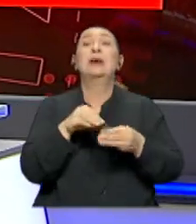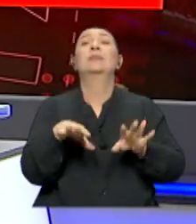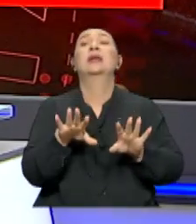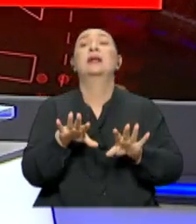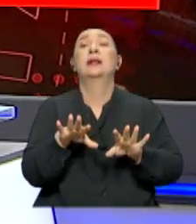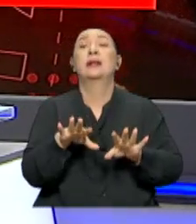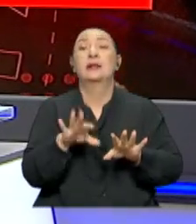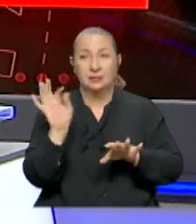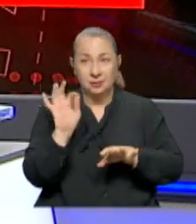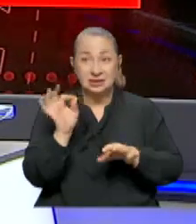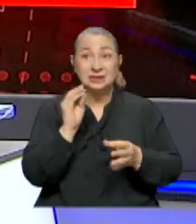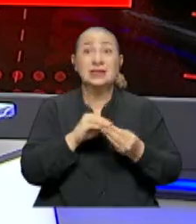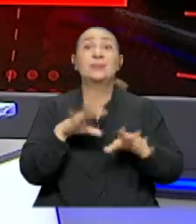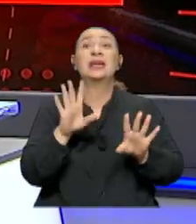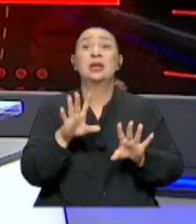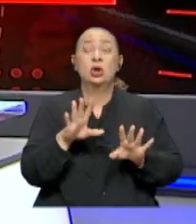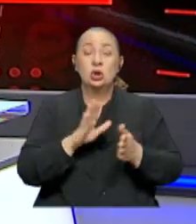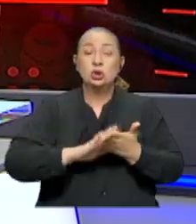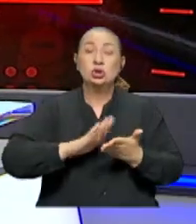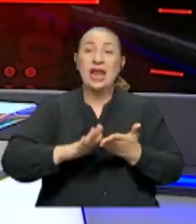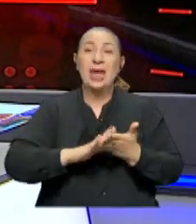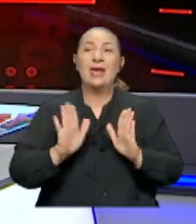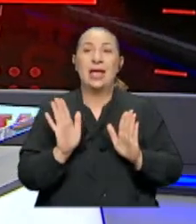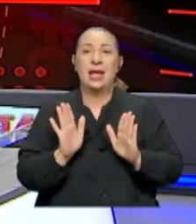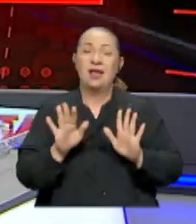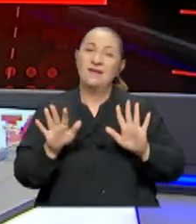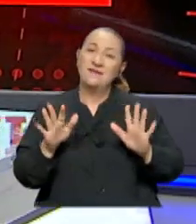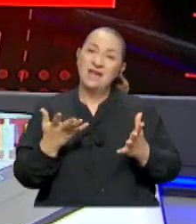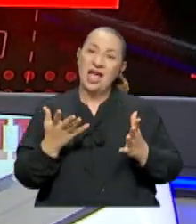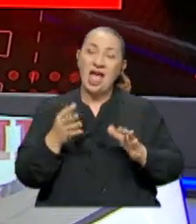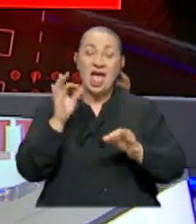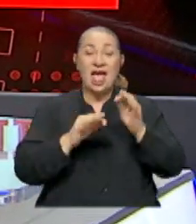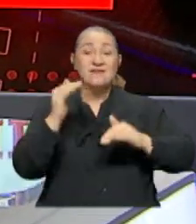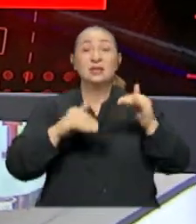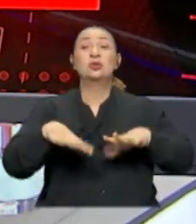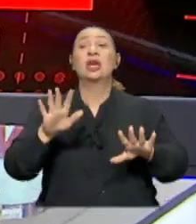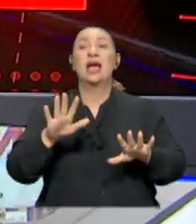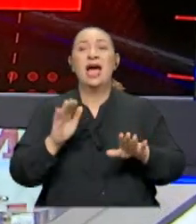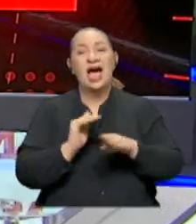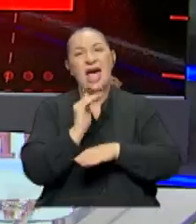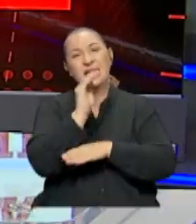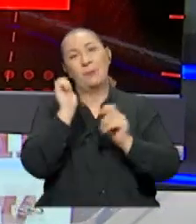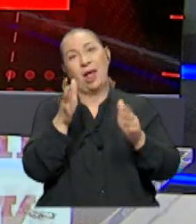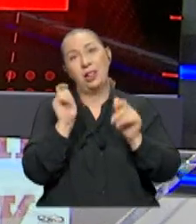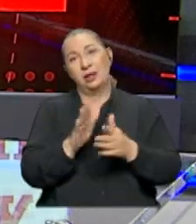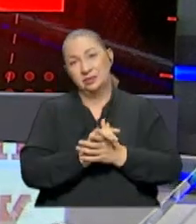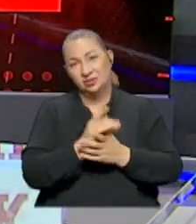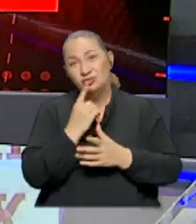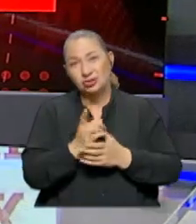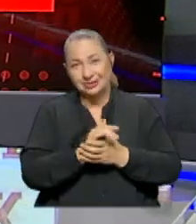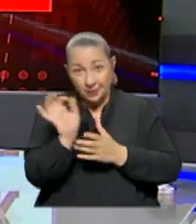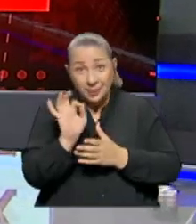zam değildi ne zaman değil güncelleme ya da enflasyon değil Hayat pahalılığı